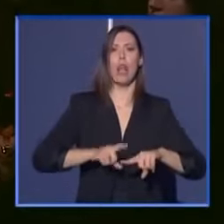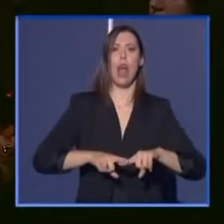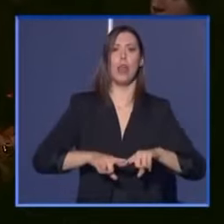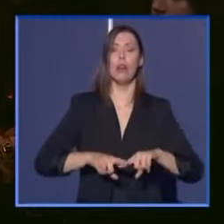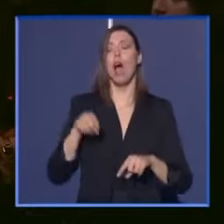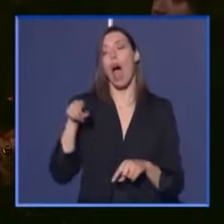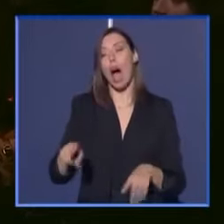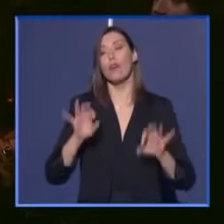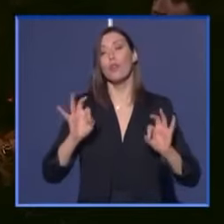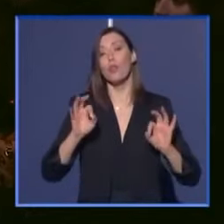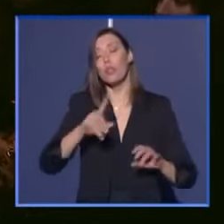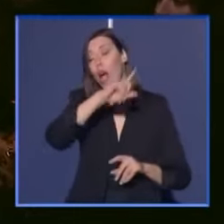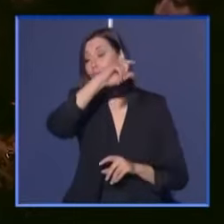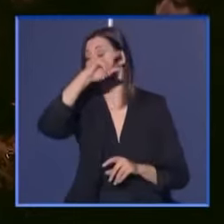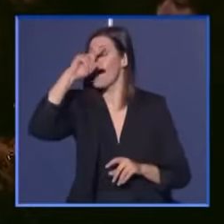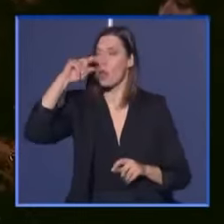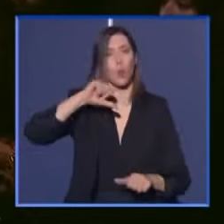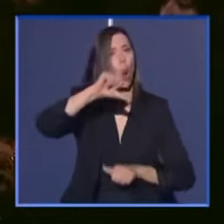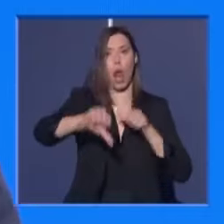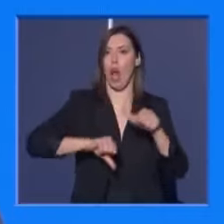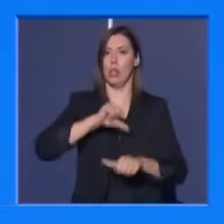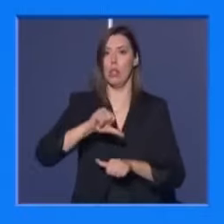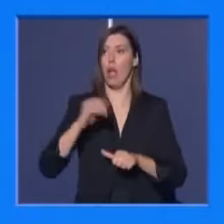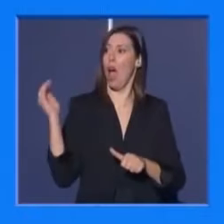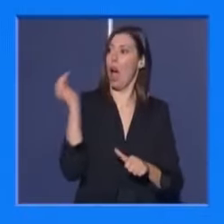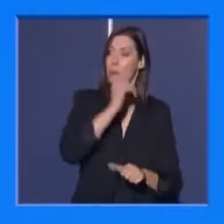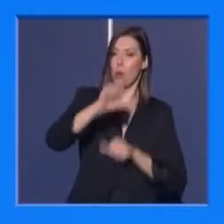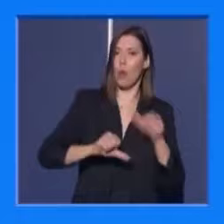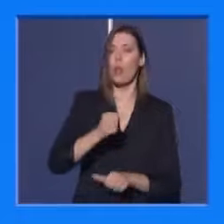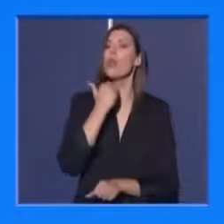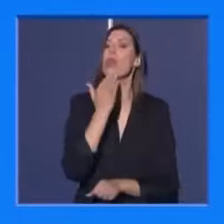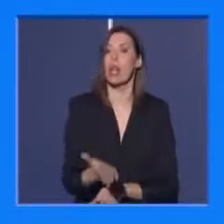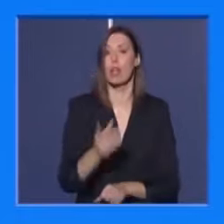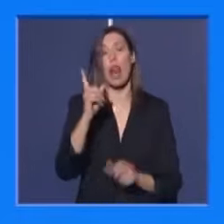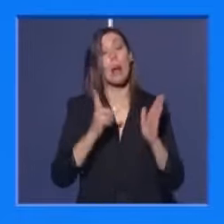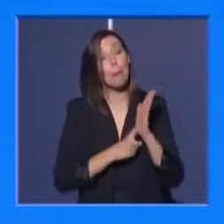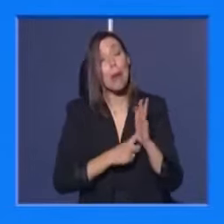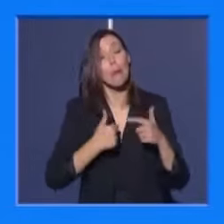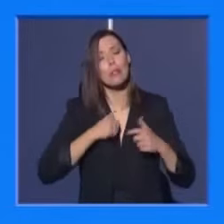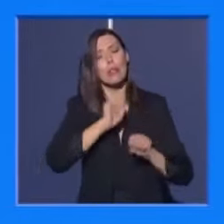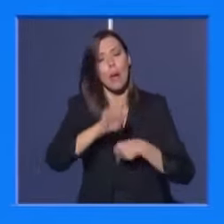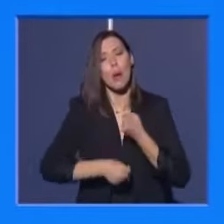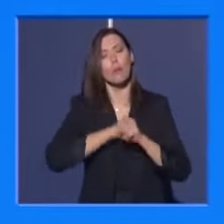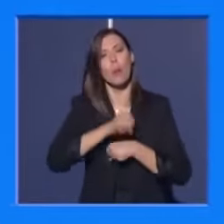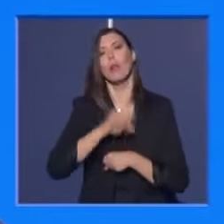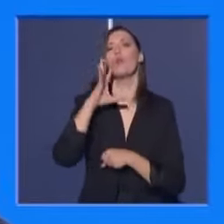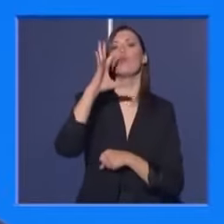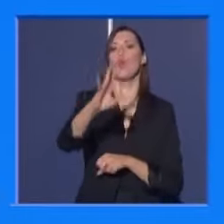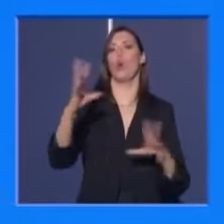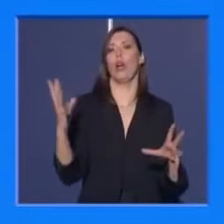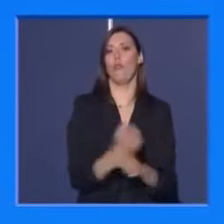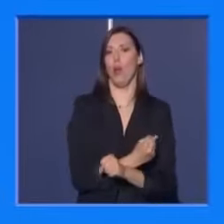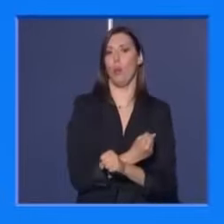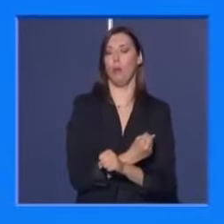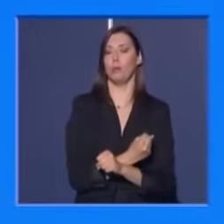πρέπει να αλλάξει το ταχύτερο. Και κάτι τελευταίο. Υπάρχει πραγματικό πρόβλημα με τα ανοιχτά